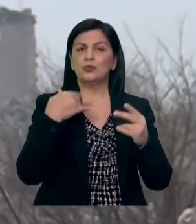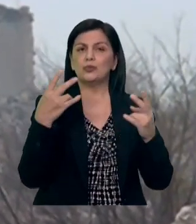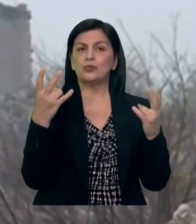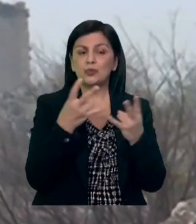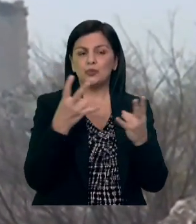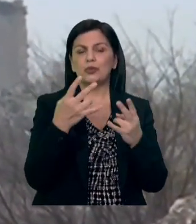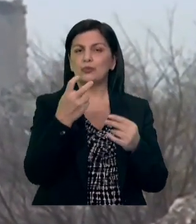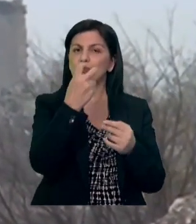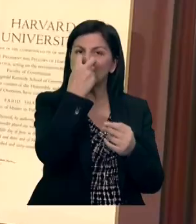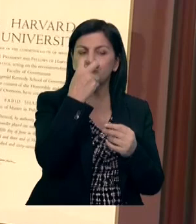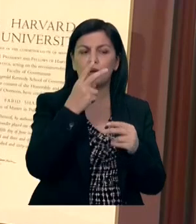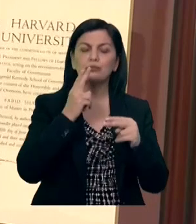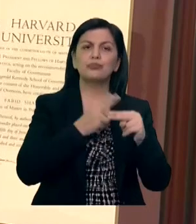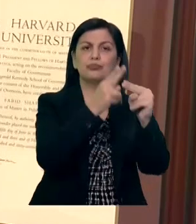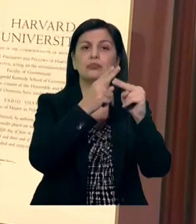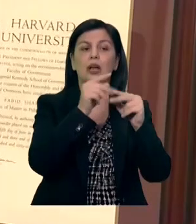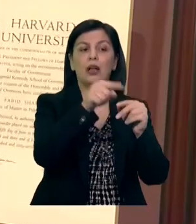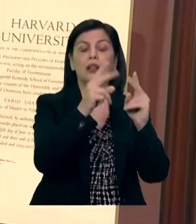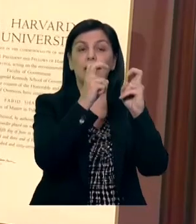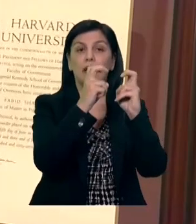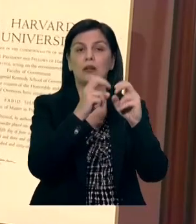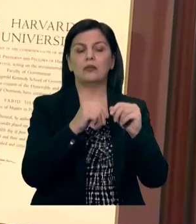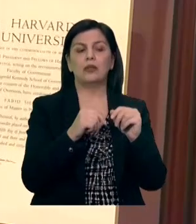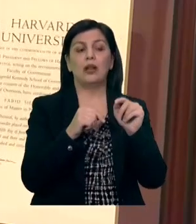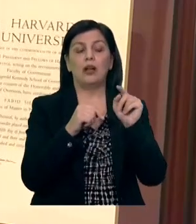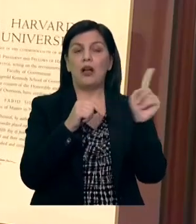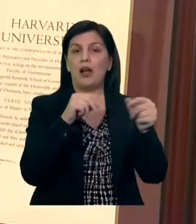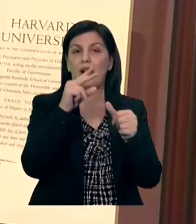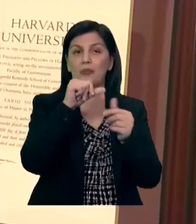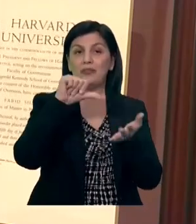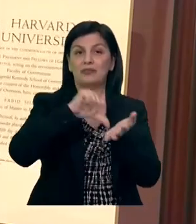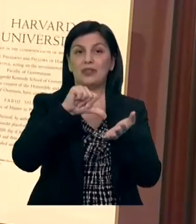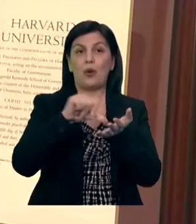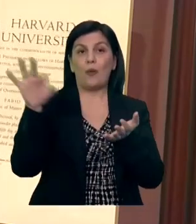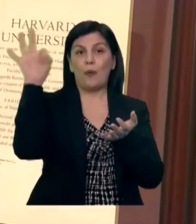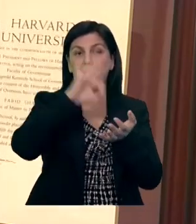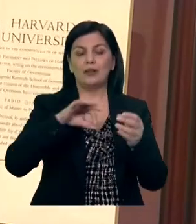məcbur edir. Gündəmə ərazi məsələsini gətirmək o deməkdir ki, Ermənistan